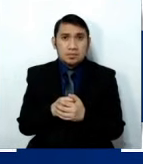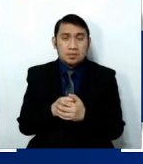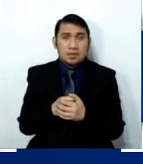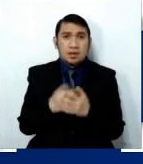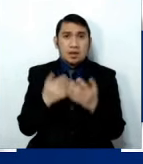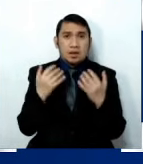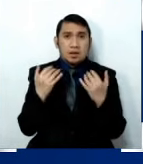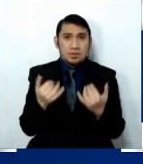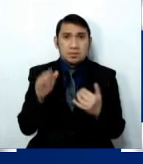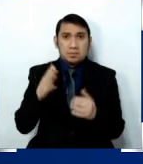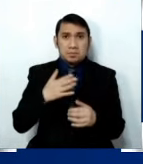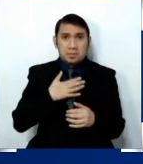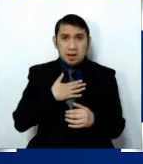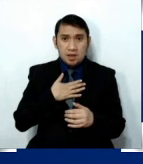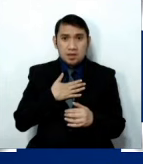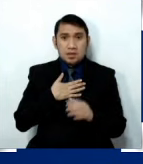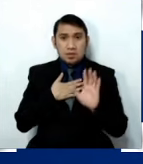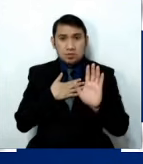and my group,